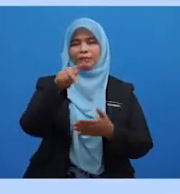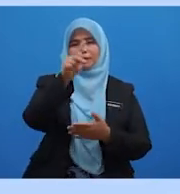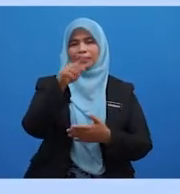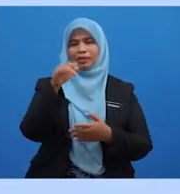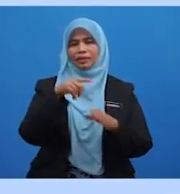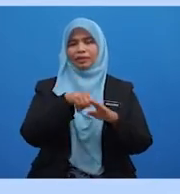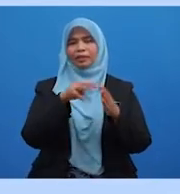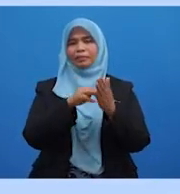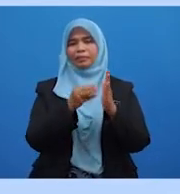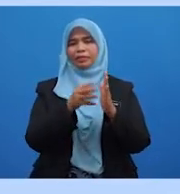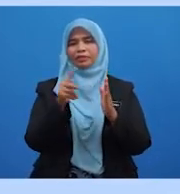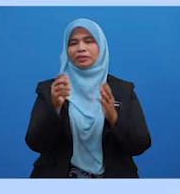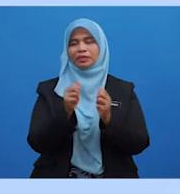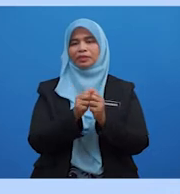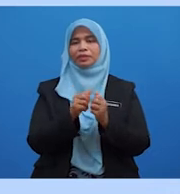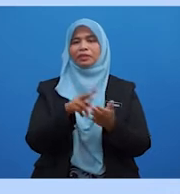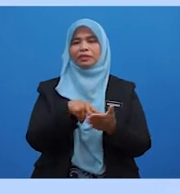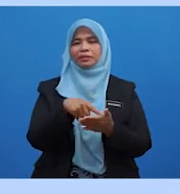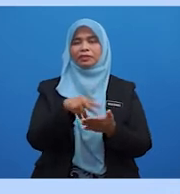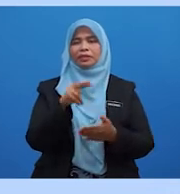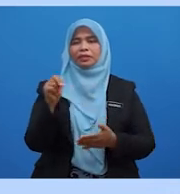apakah yang dimaksudkan dengan kebangkitan?